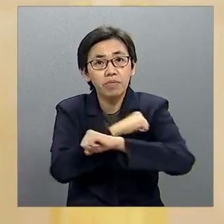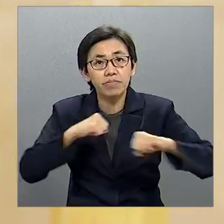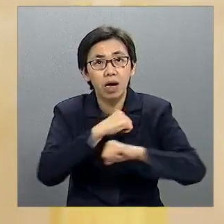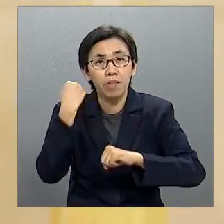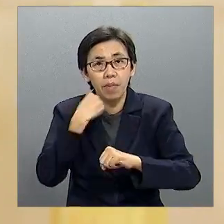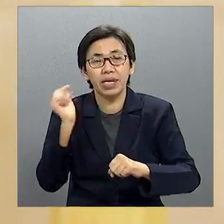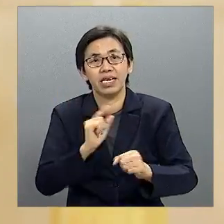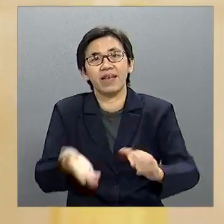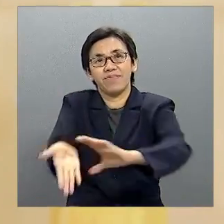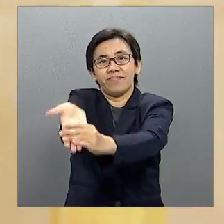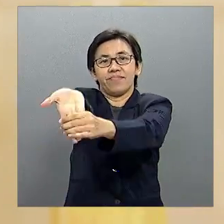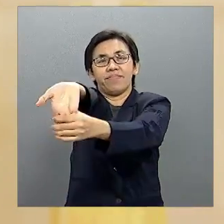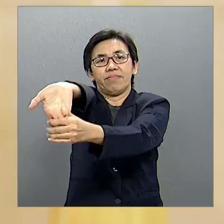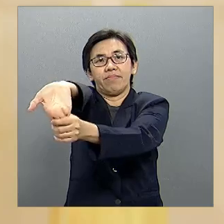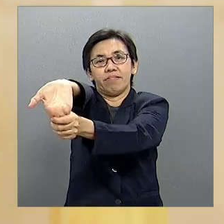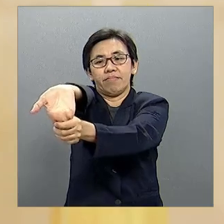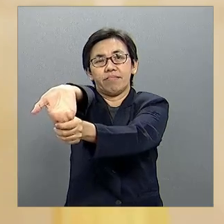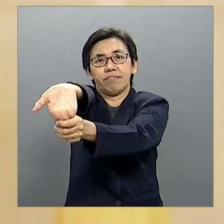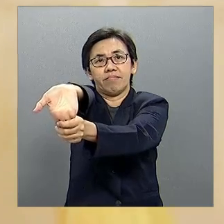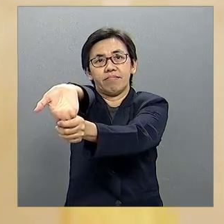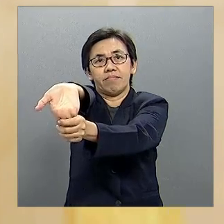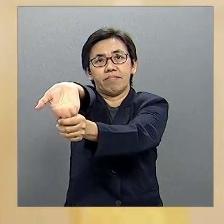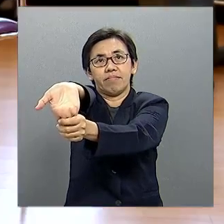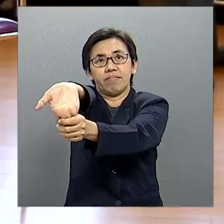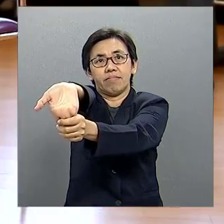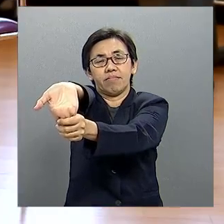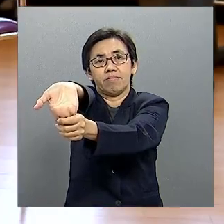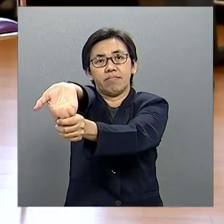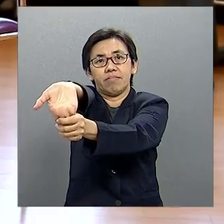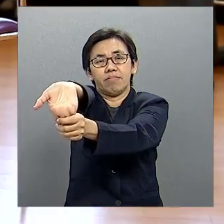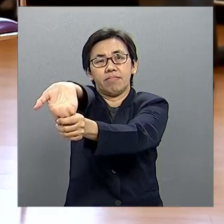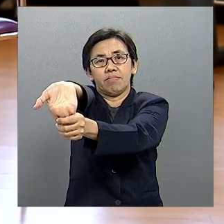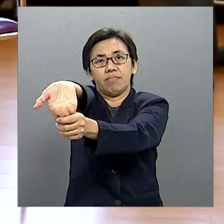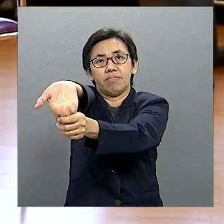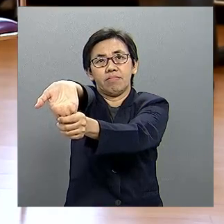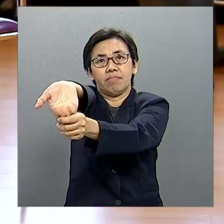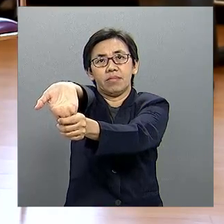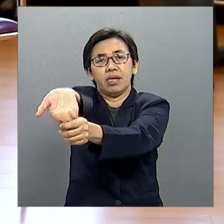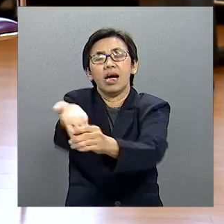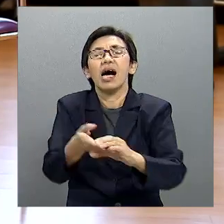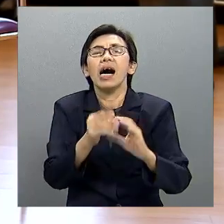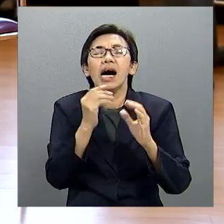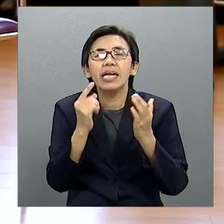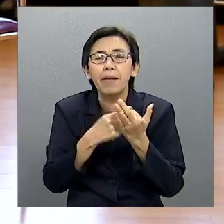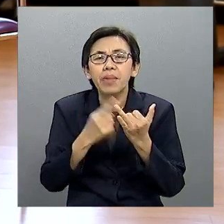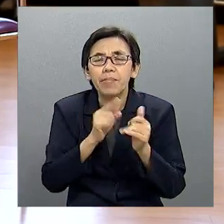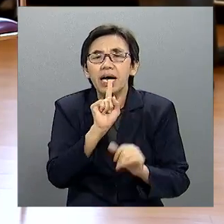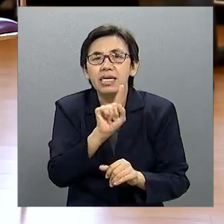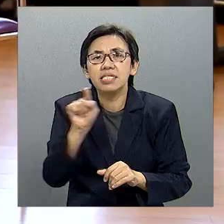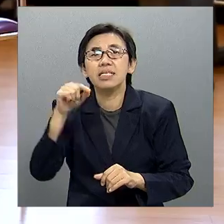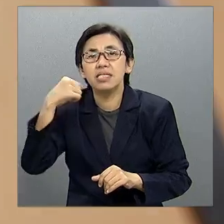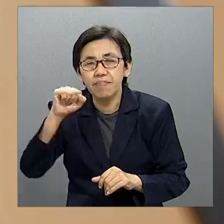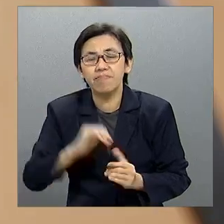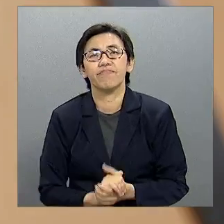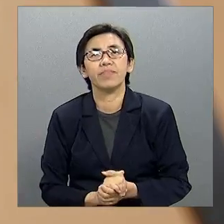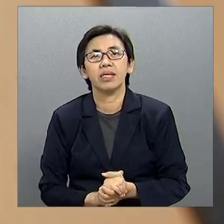ท่านี ้หงายมือหงายแขนแล้วก็ ยืด นิ้วลงมาน ะค้างไว้นับ1ถึง10นะครับนะทําซ้ําประมาณสัก